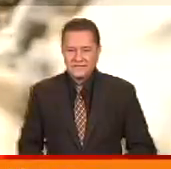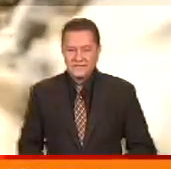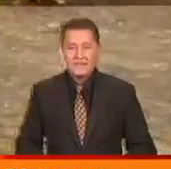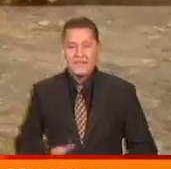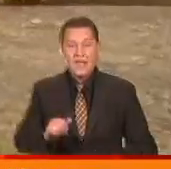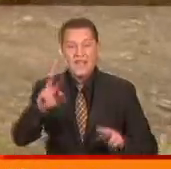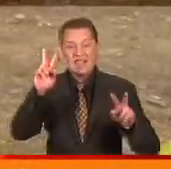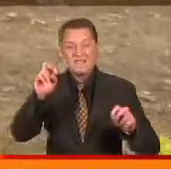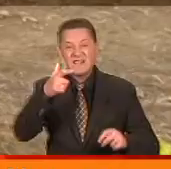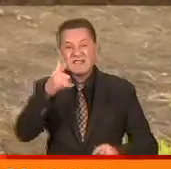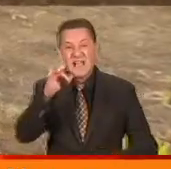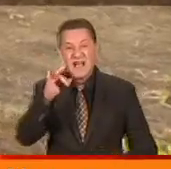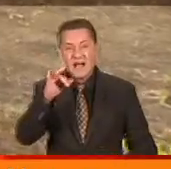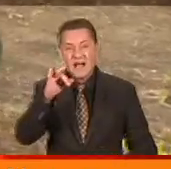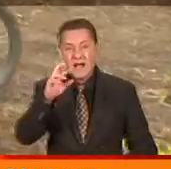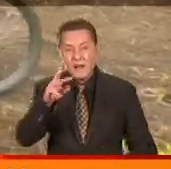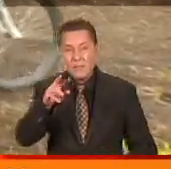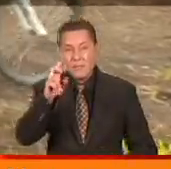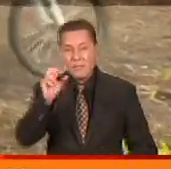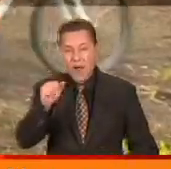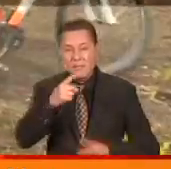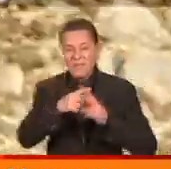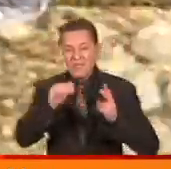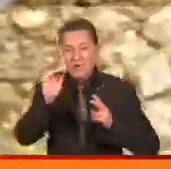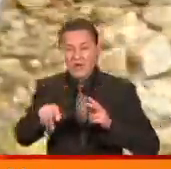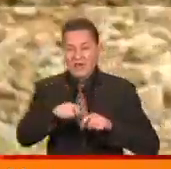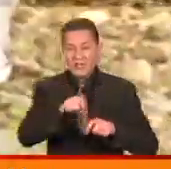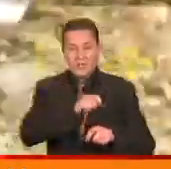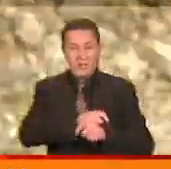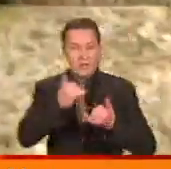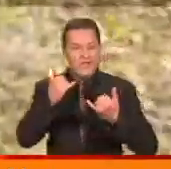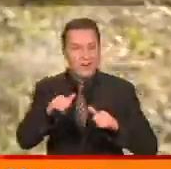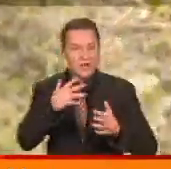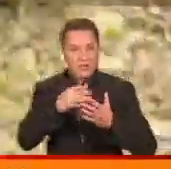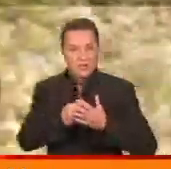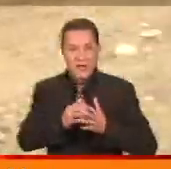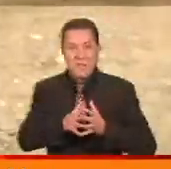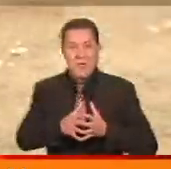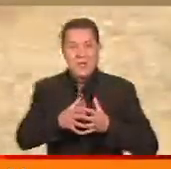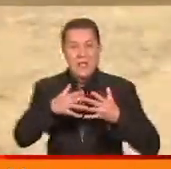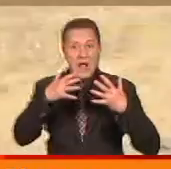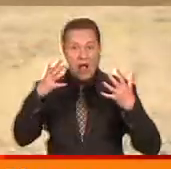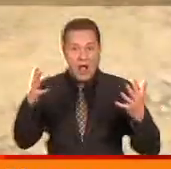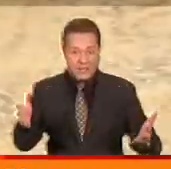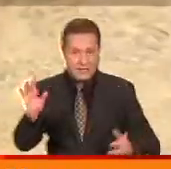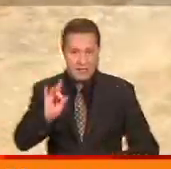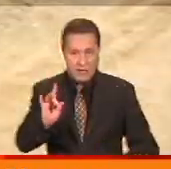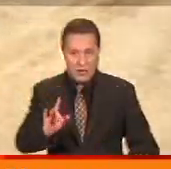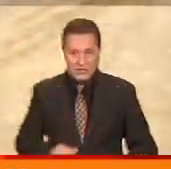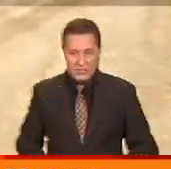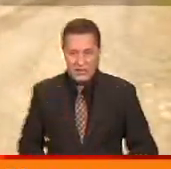Гимба. Висота 1500 метрів. Просто вражає своїми гігантськими розмірами.